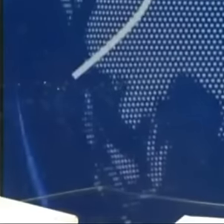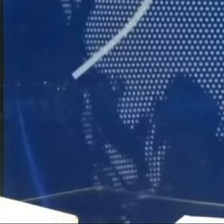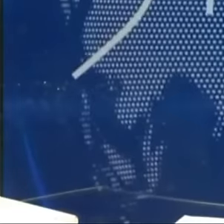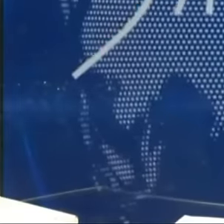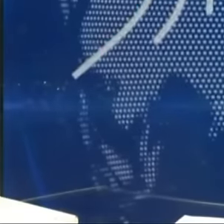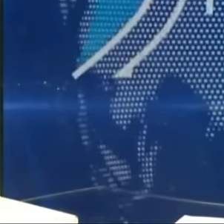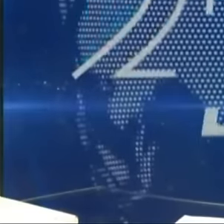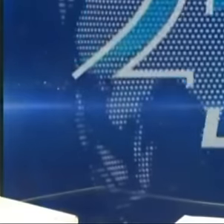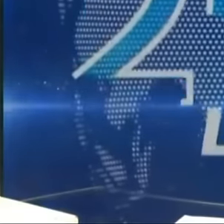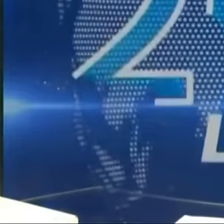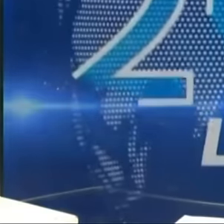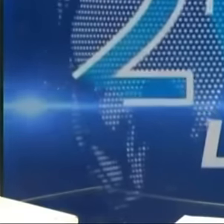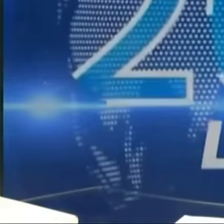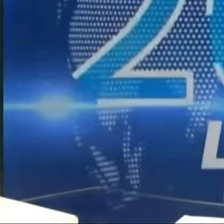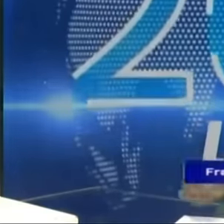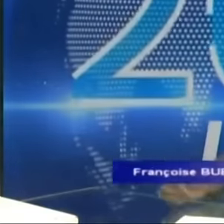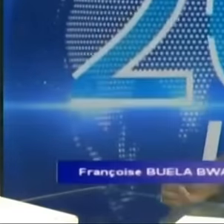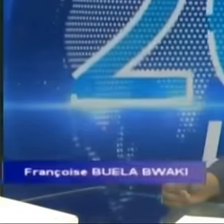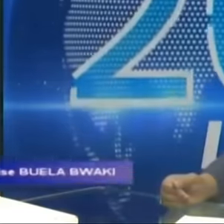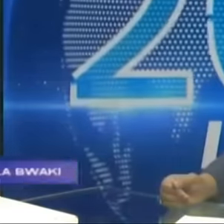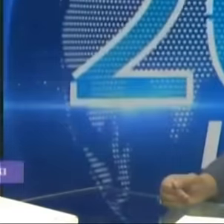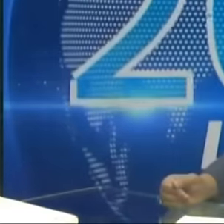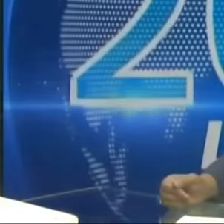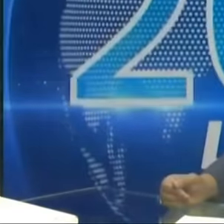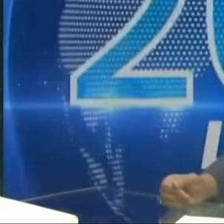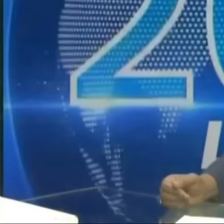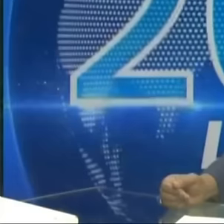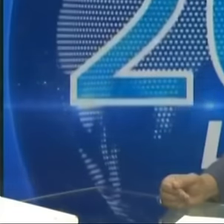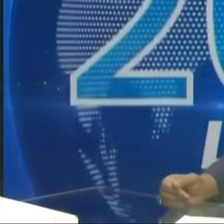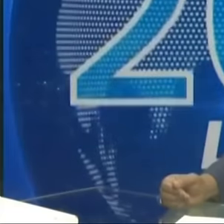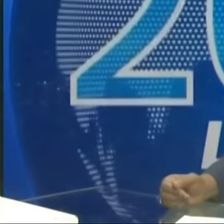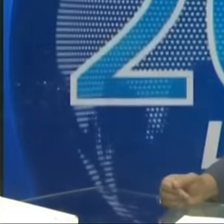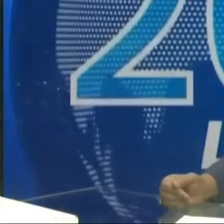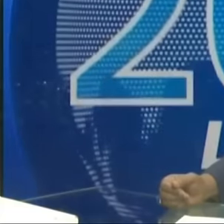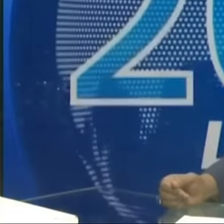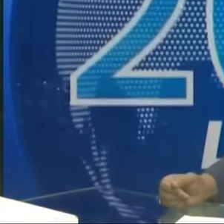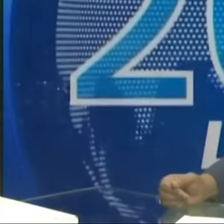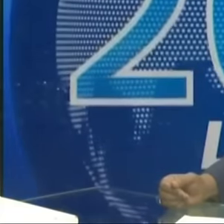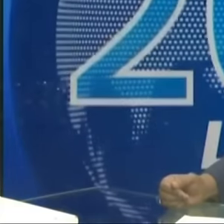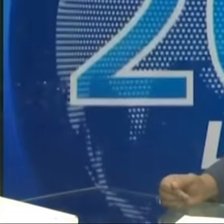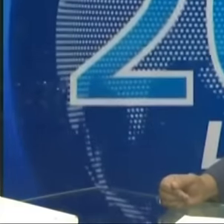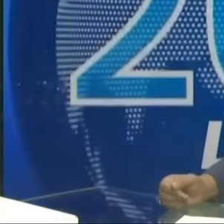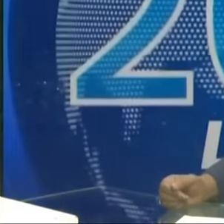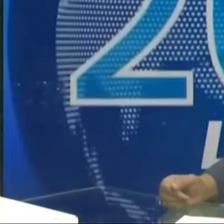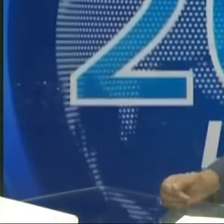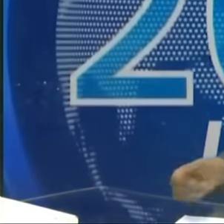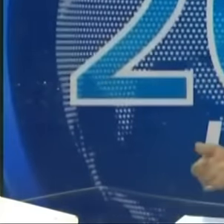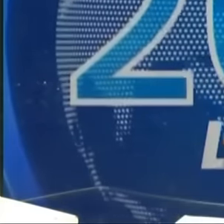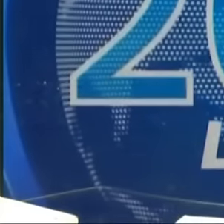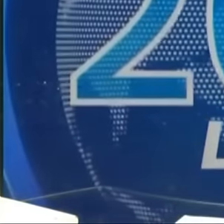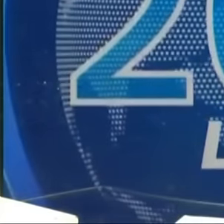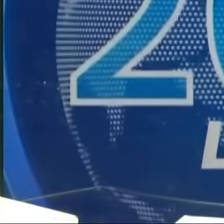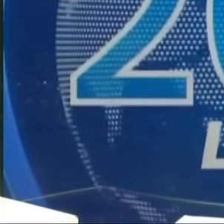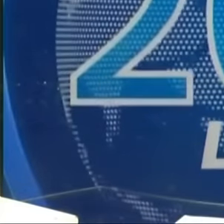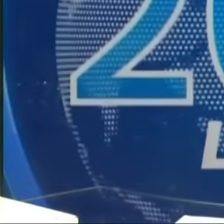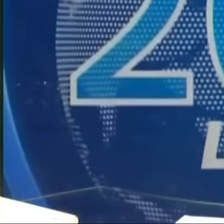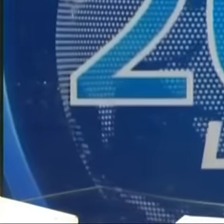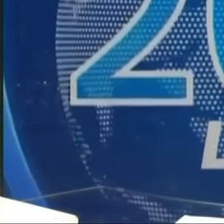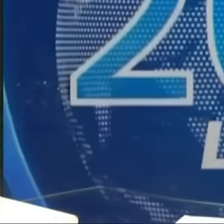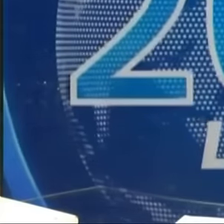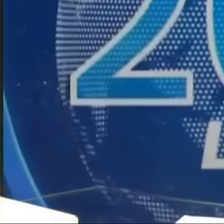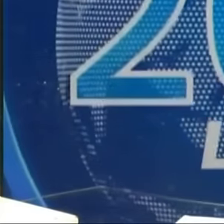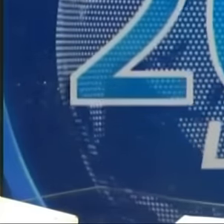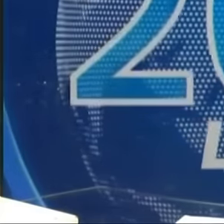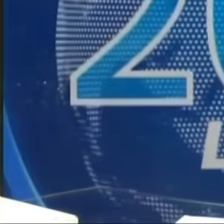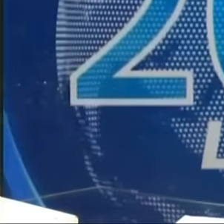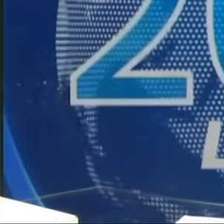éclairer vironga Energie a réussi à réparer l'une des deux lignes endommagées suite aux affrontements qui a qui opposent les frdc